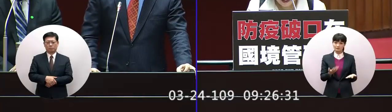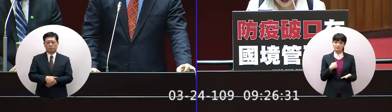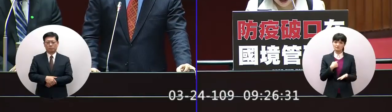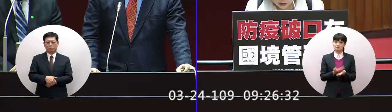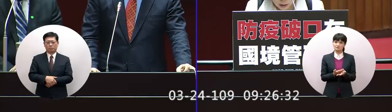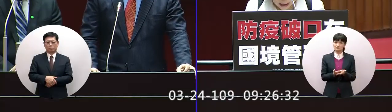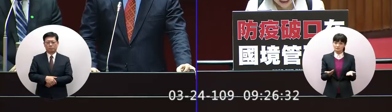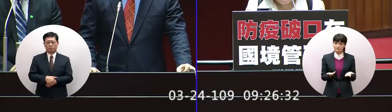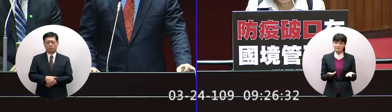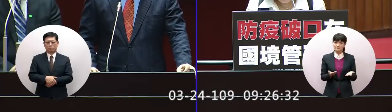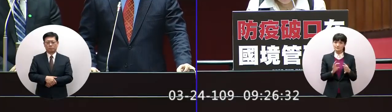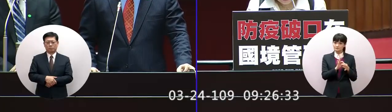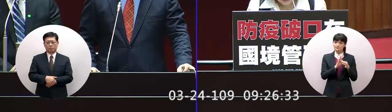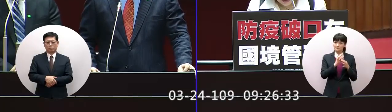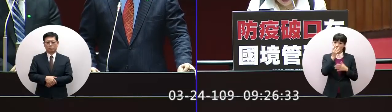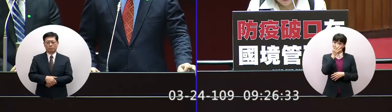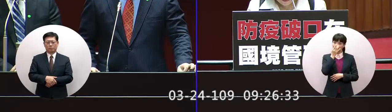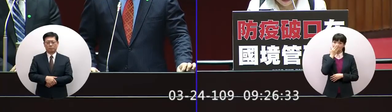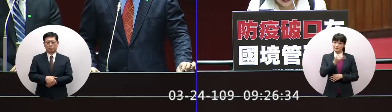我们该怎么办啊？所以